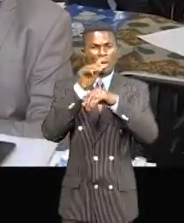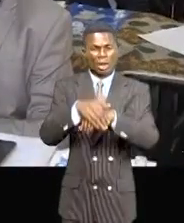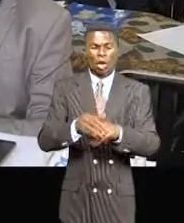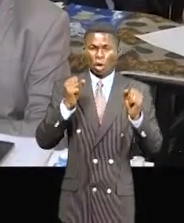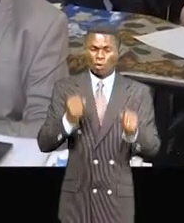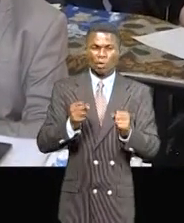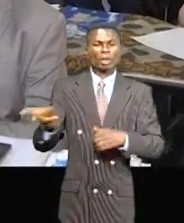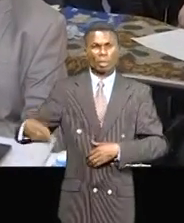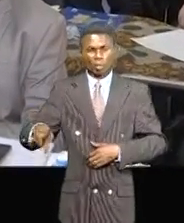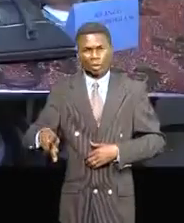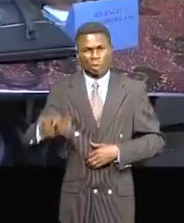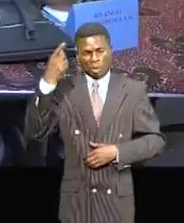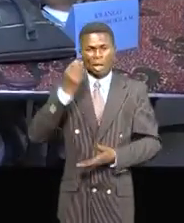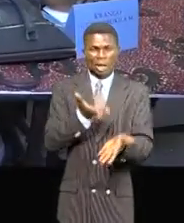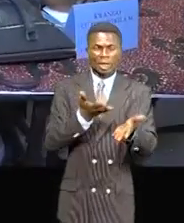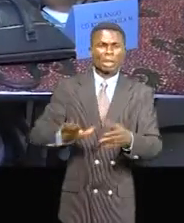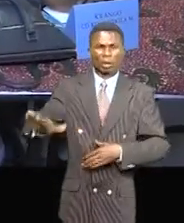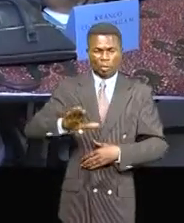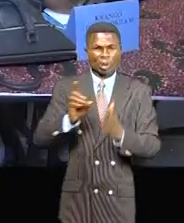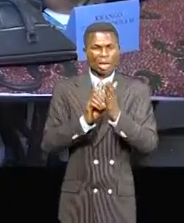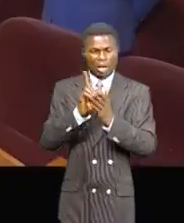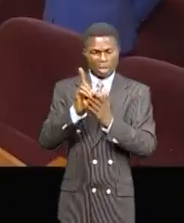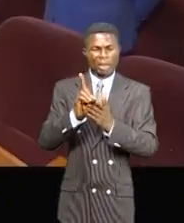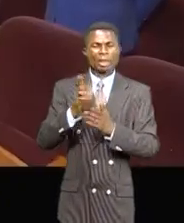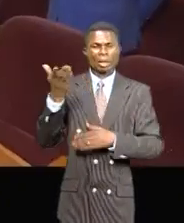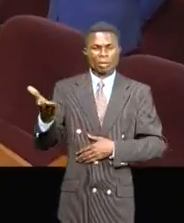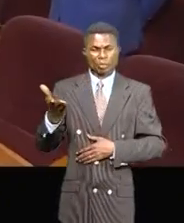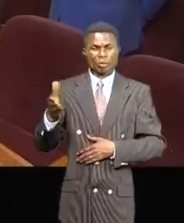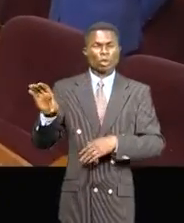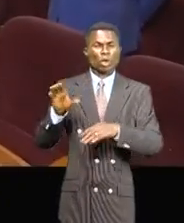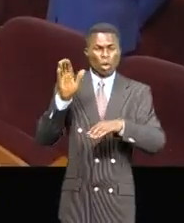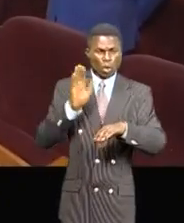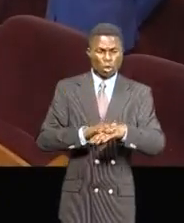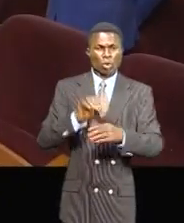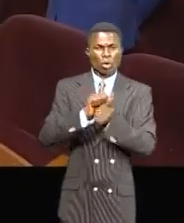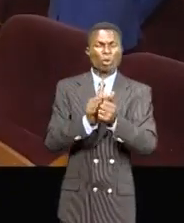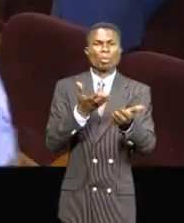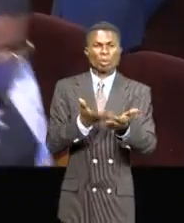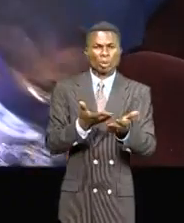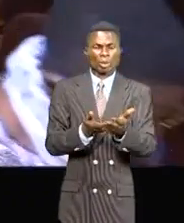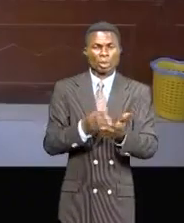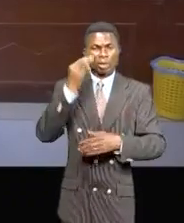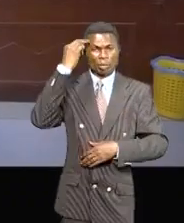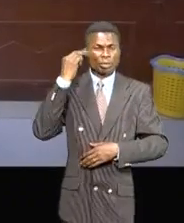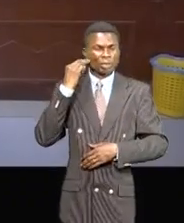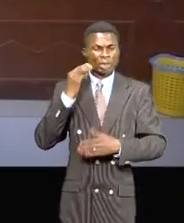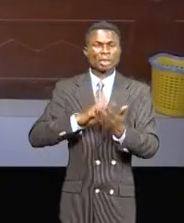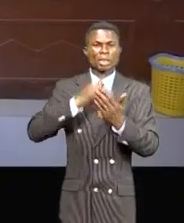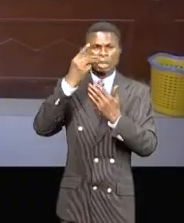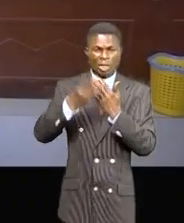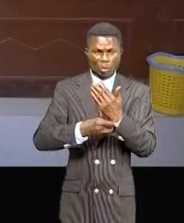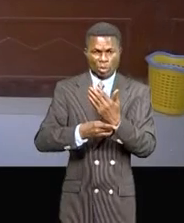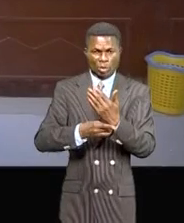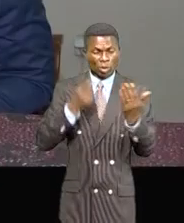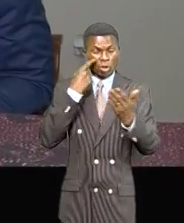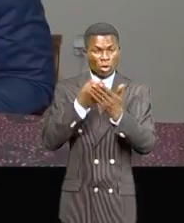des provinces pourrait aider le pays à les atteindre. Préoccupé par cette situation, le ministère du Plan à travers